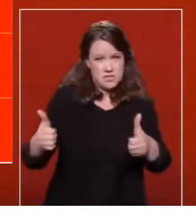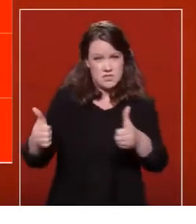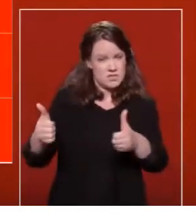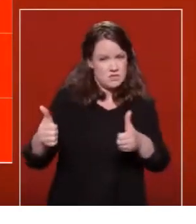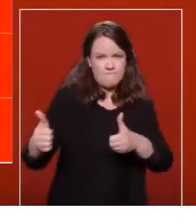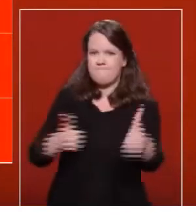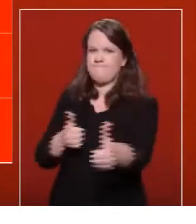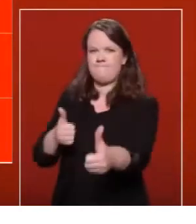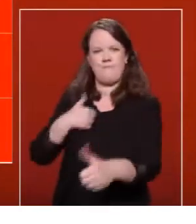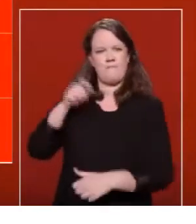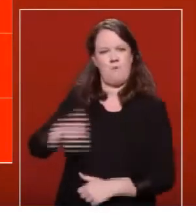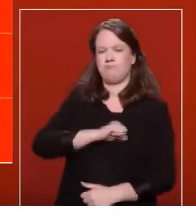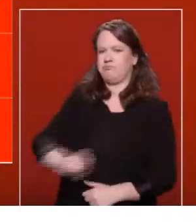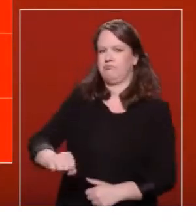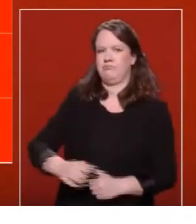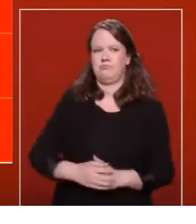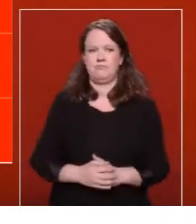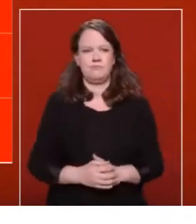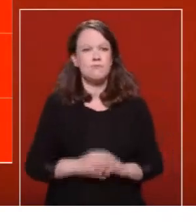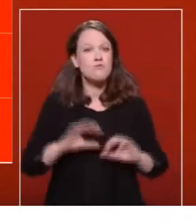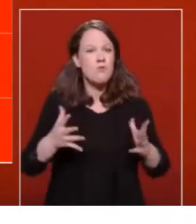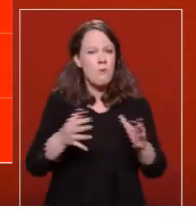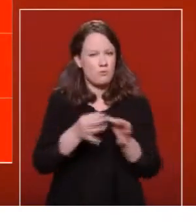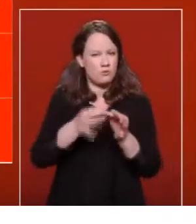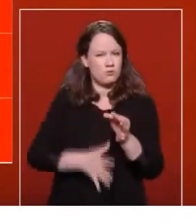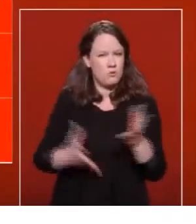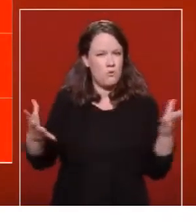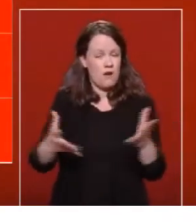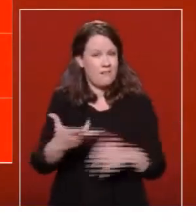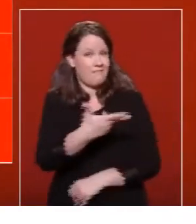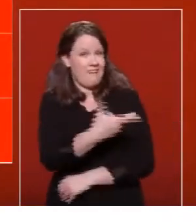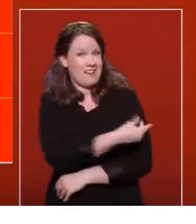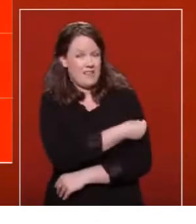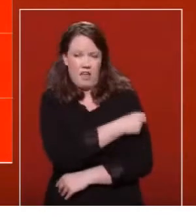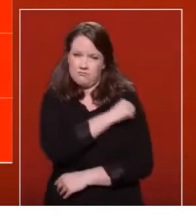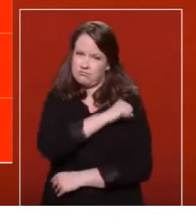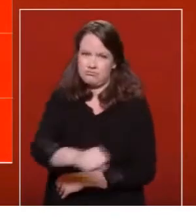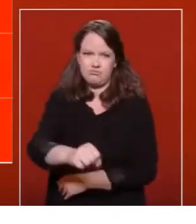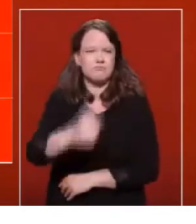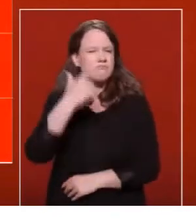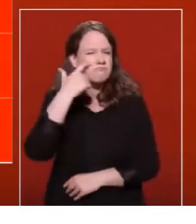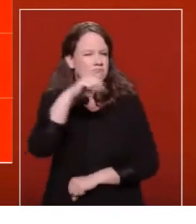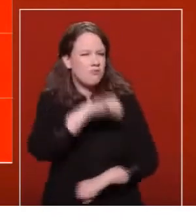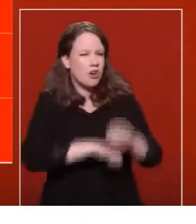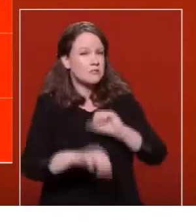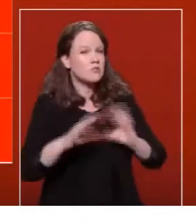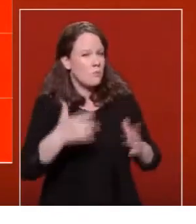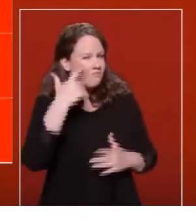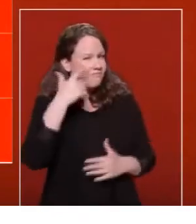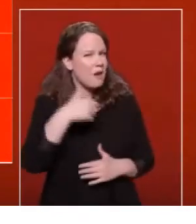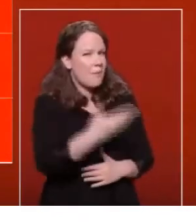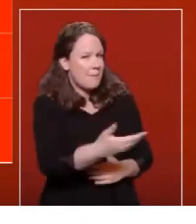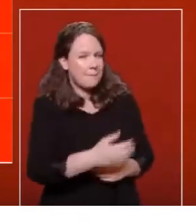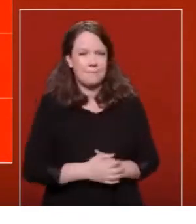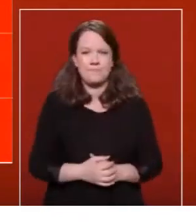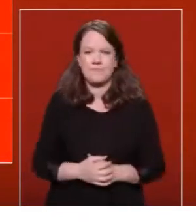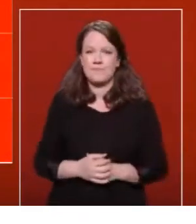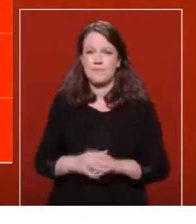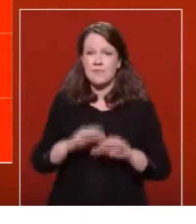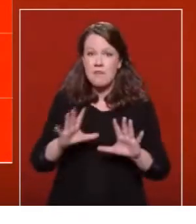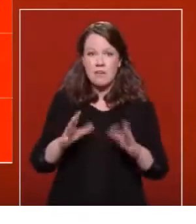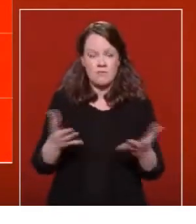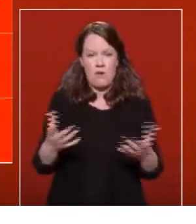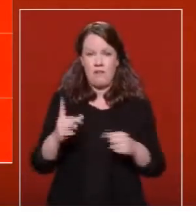de la vaccination, qui permet d'espérer raisonnablement une sortie de crise, et je vais y revenir. Et de l'autre, la propagation dans toute